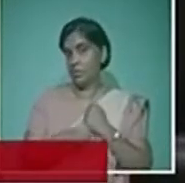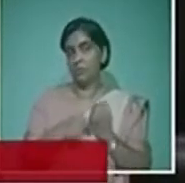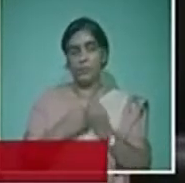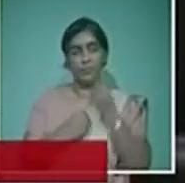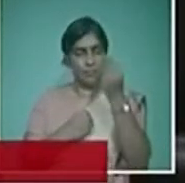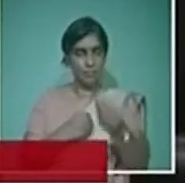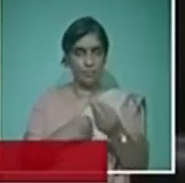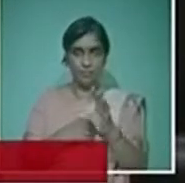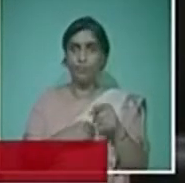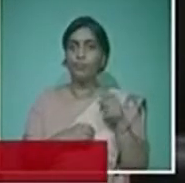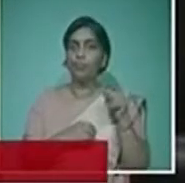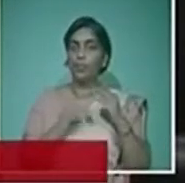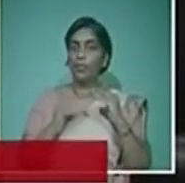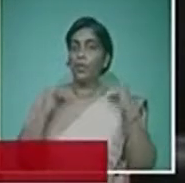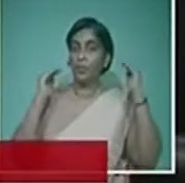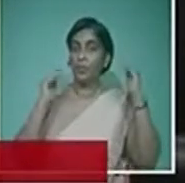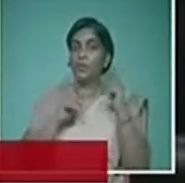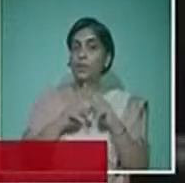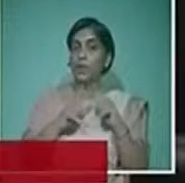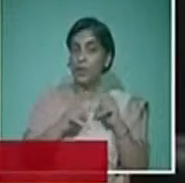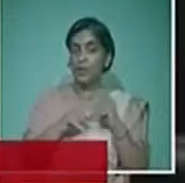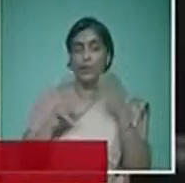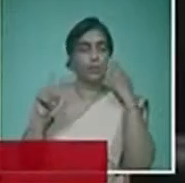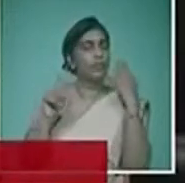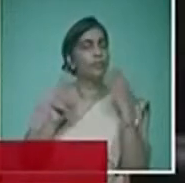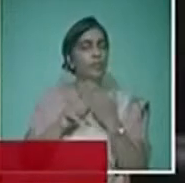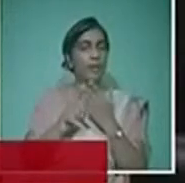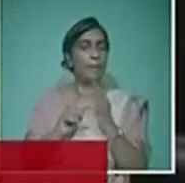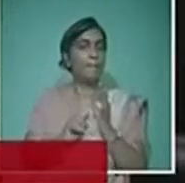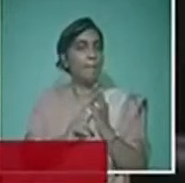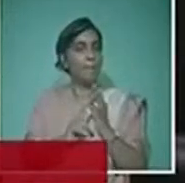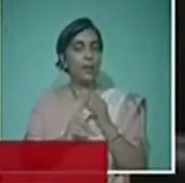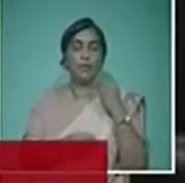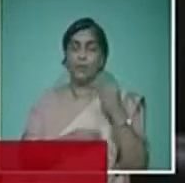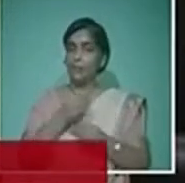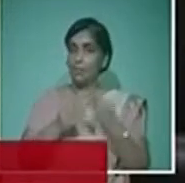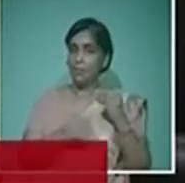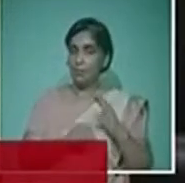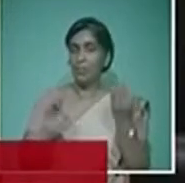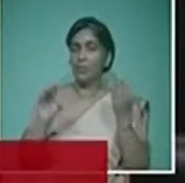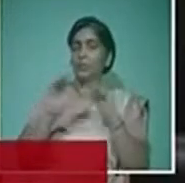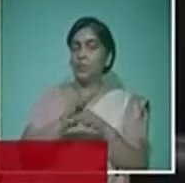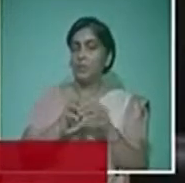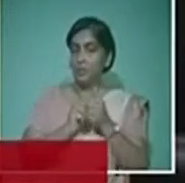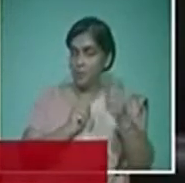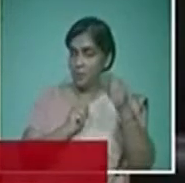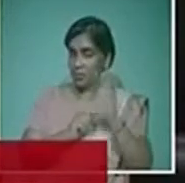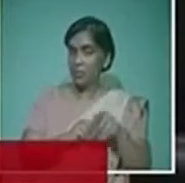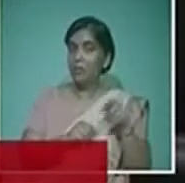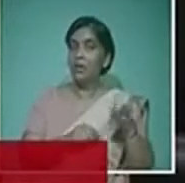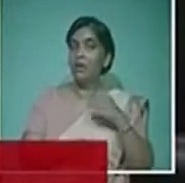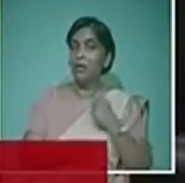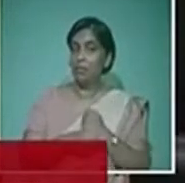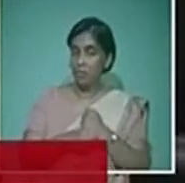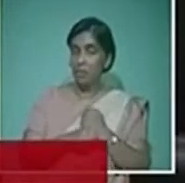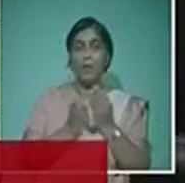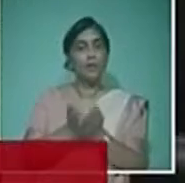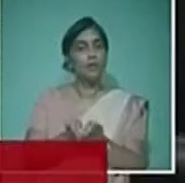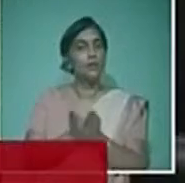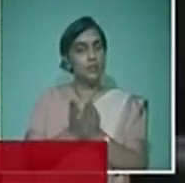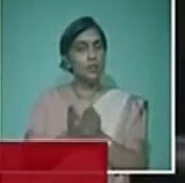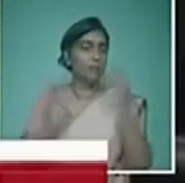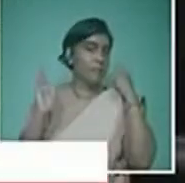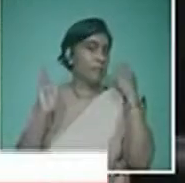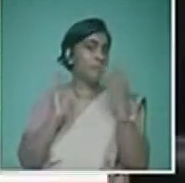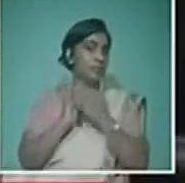දෙනවා. උසස් අධ්‍යාපන සම්බන්ධයෙන් පෞද්ගලික ආයෝජන සඳහා අවකාශය ඇති කිරීම මගින් රජයේ සම්පත් ඒ වෙත යොමු